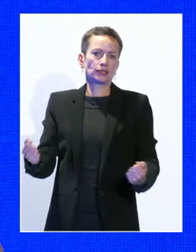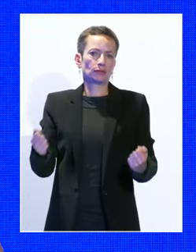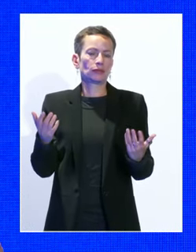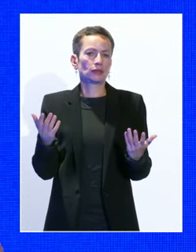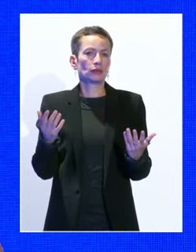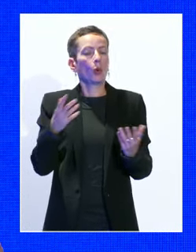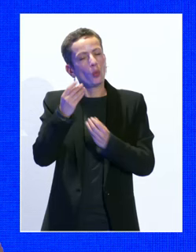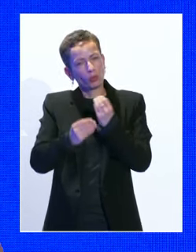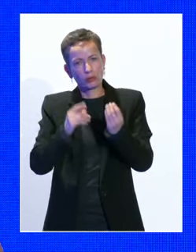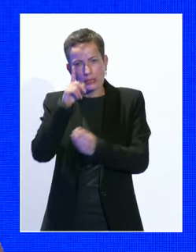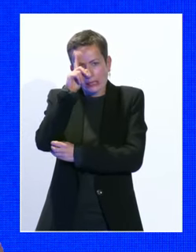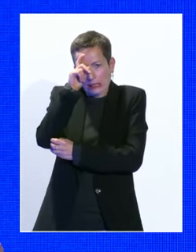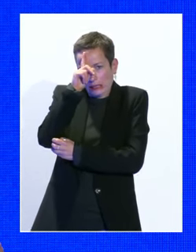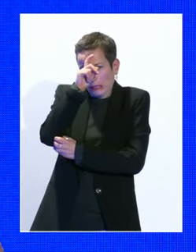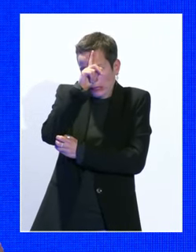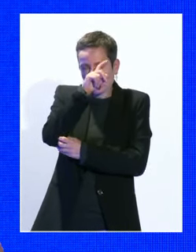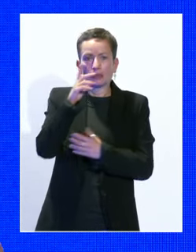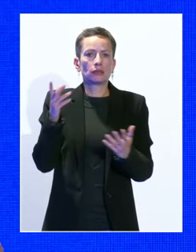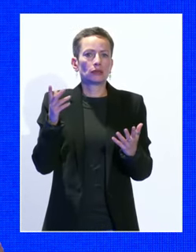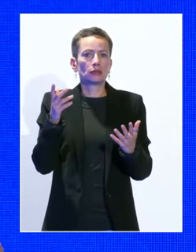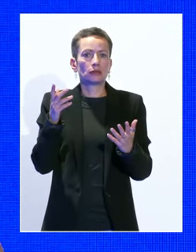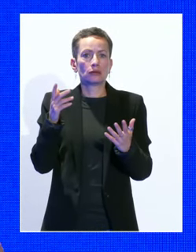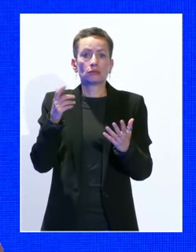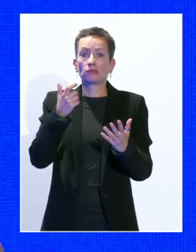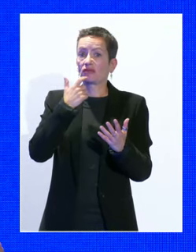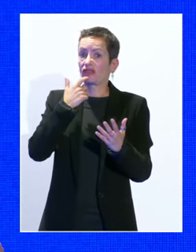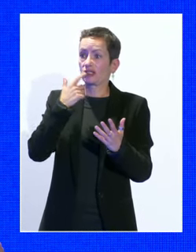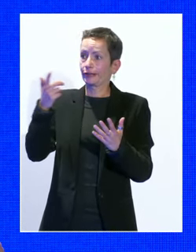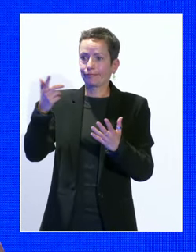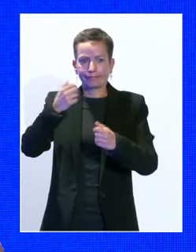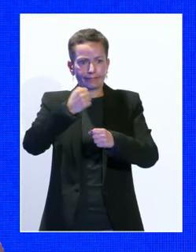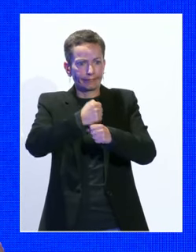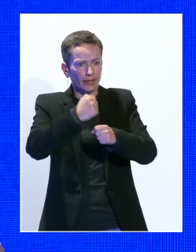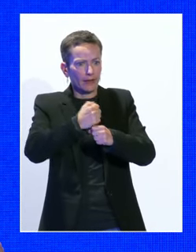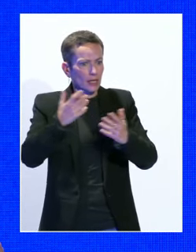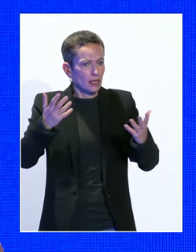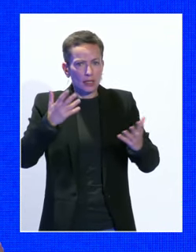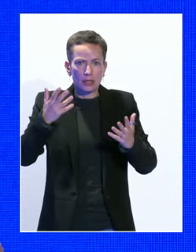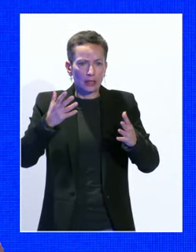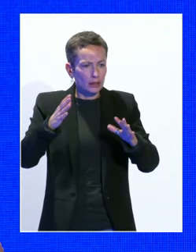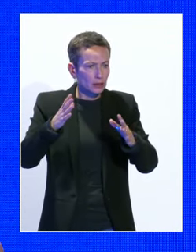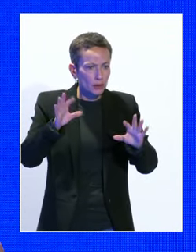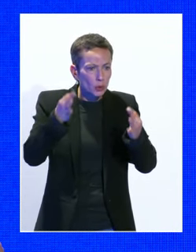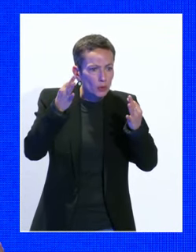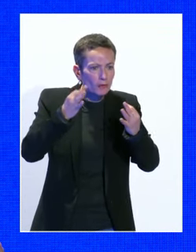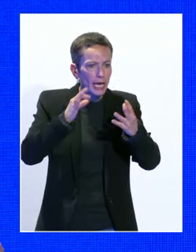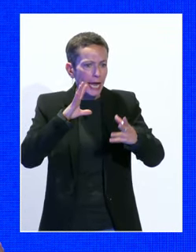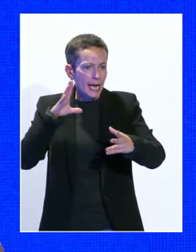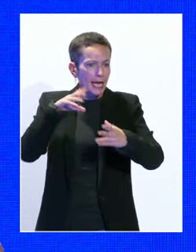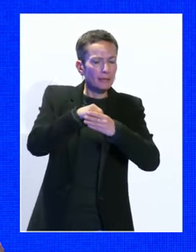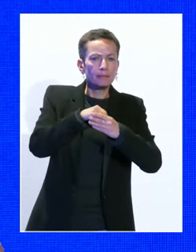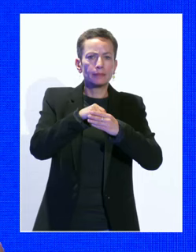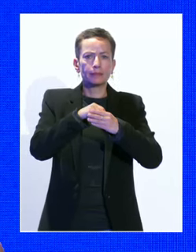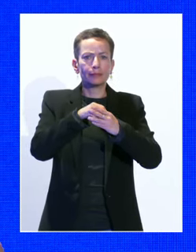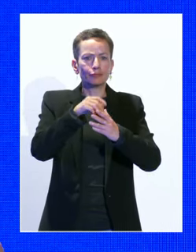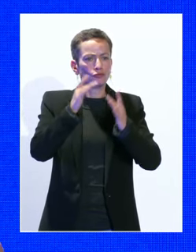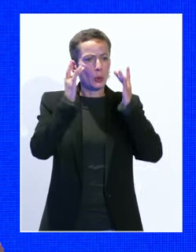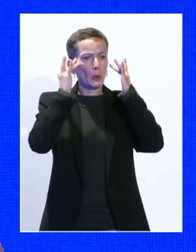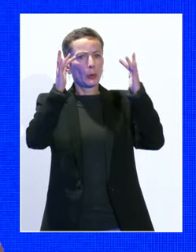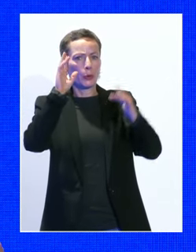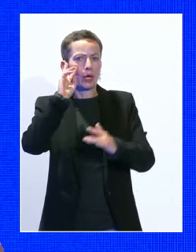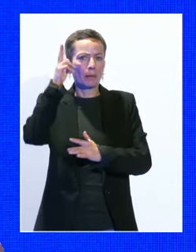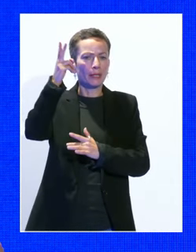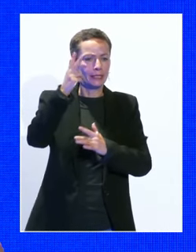très difficile, c'est-à-dire l'entrée dans le travail, dans nos mœurs et dans nos coutumes, qui sont